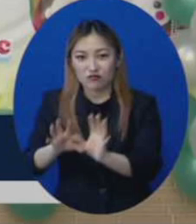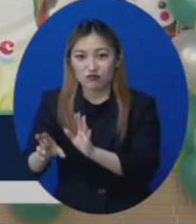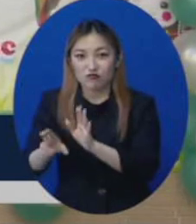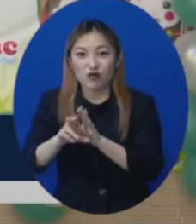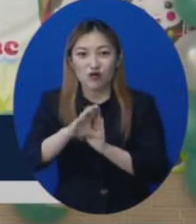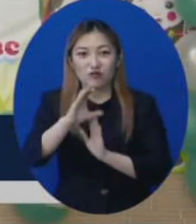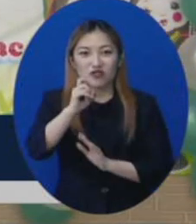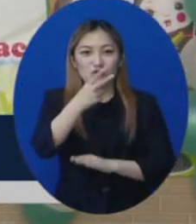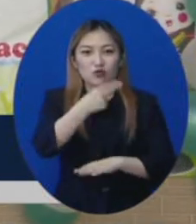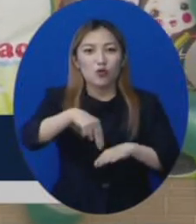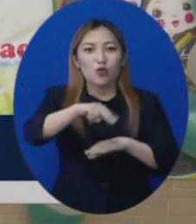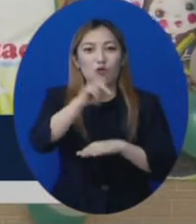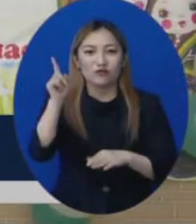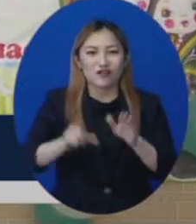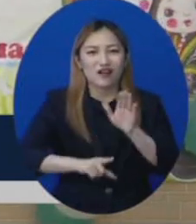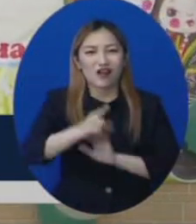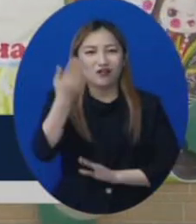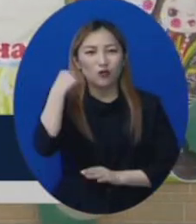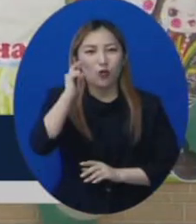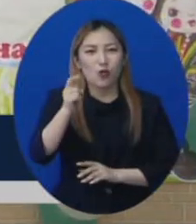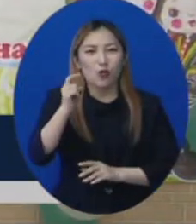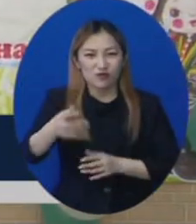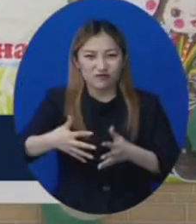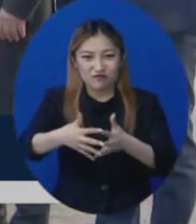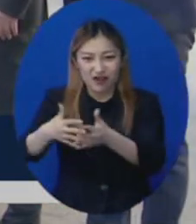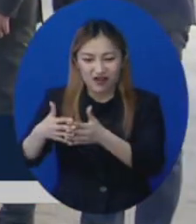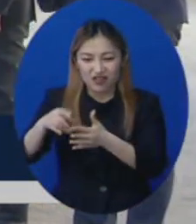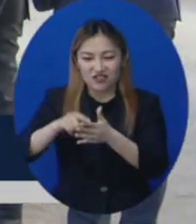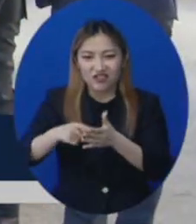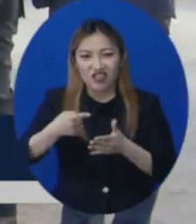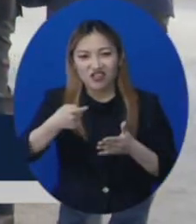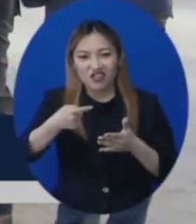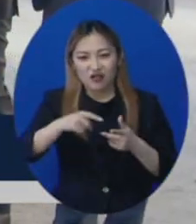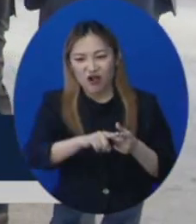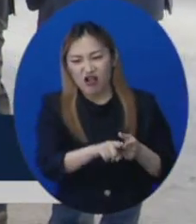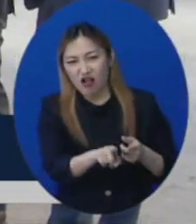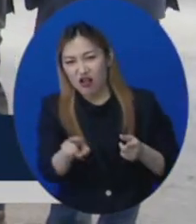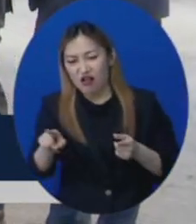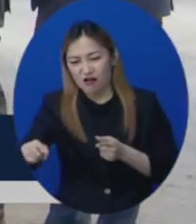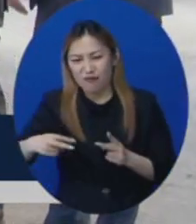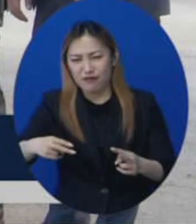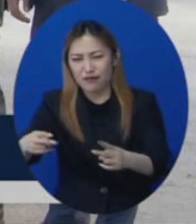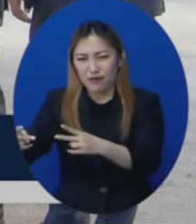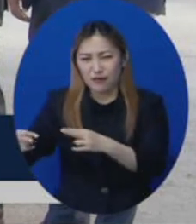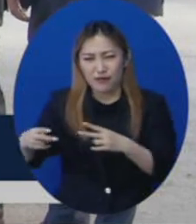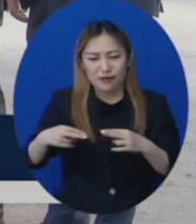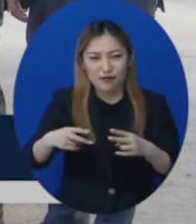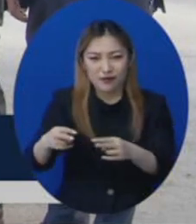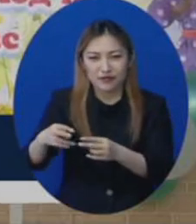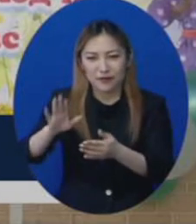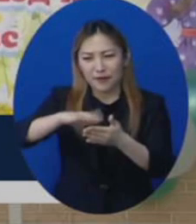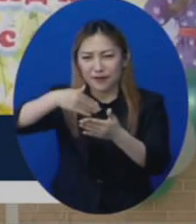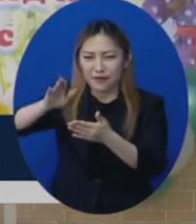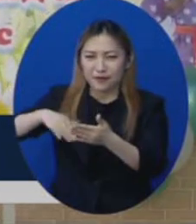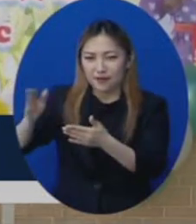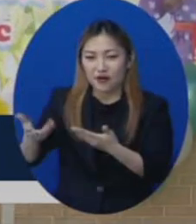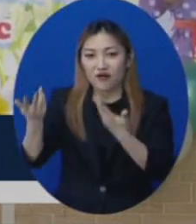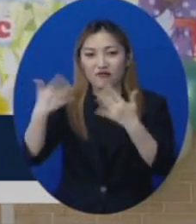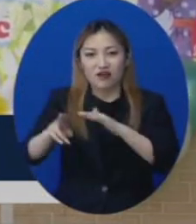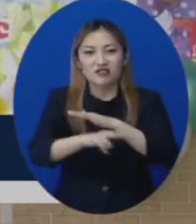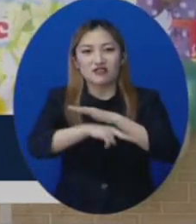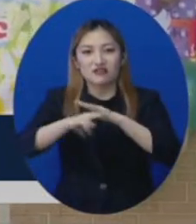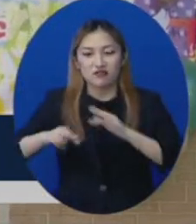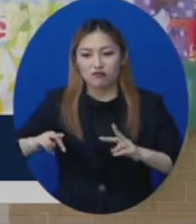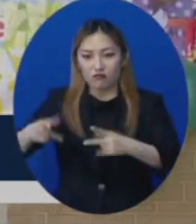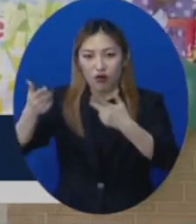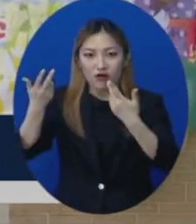төрс эмнэлгийн хуучин байрны захиргааны хэсэг буюу нэг давхрын баруун жигүүрийн агаарч жуулаар бүрэн шийдэж төвчилж засвар шинжилтийн цэцэрлэг болгон